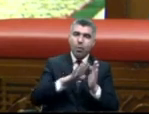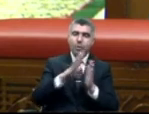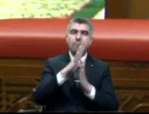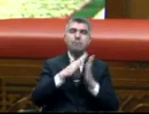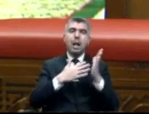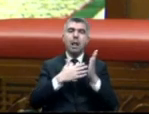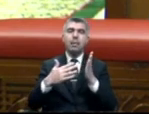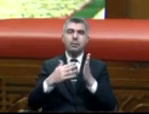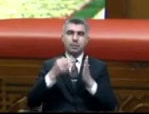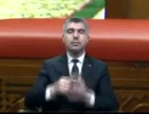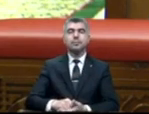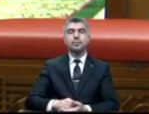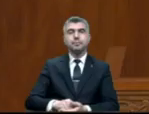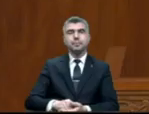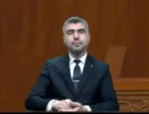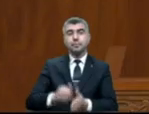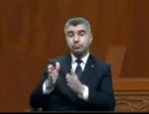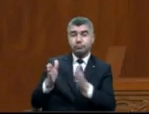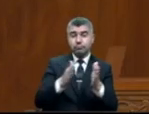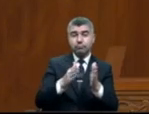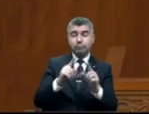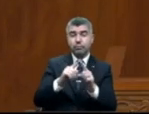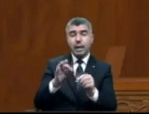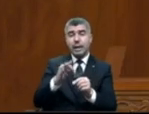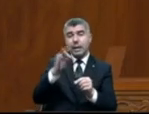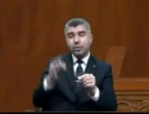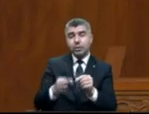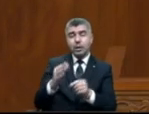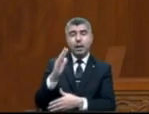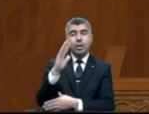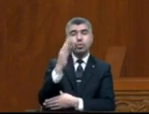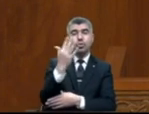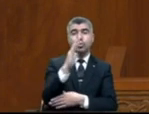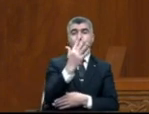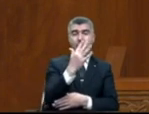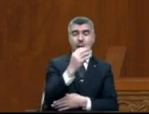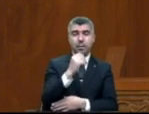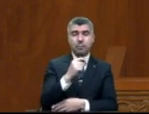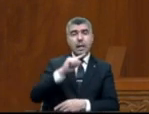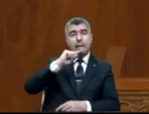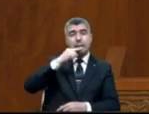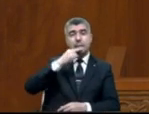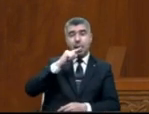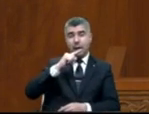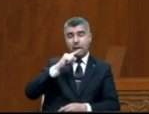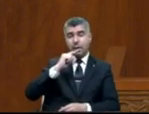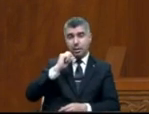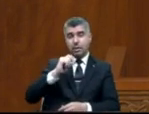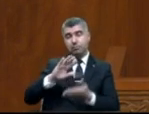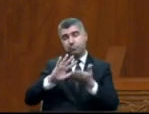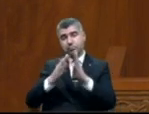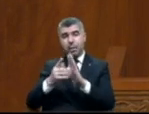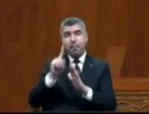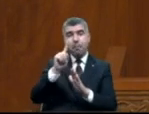البرنامج. وفيما يخص الإنتاج ديال بعض الأشجار الخريفية، التمور الإنتاج